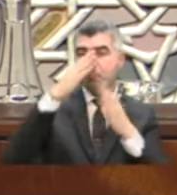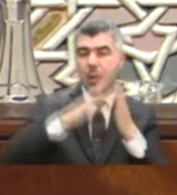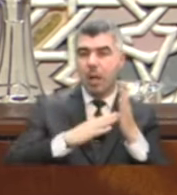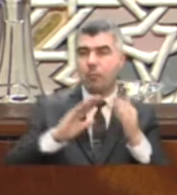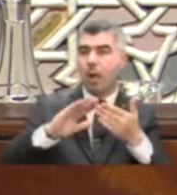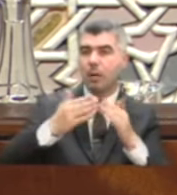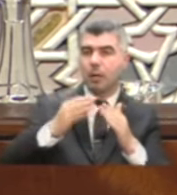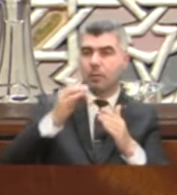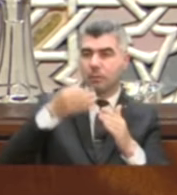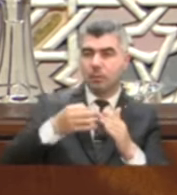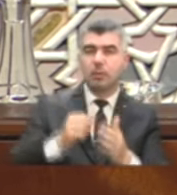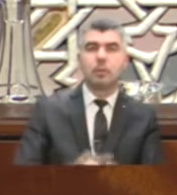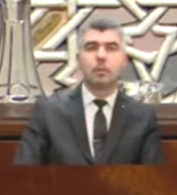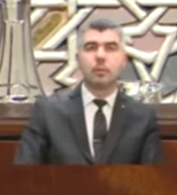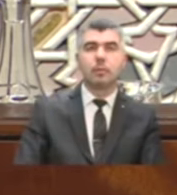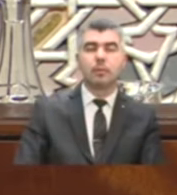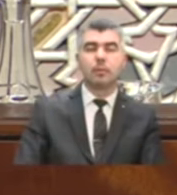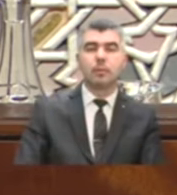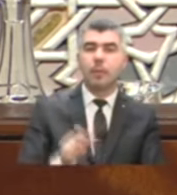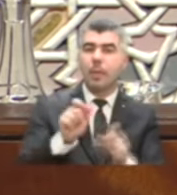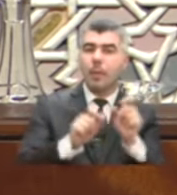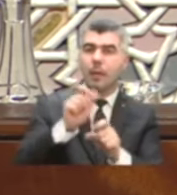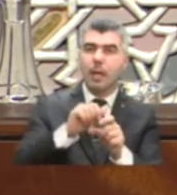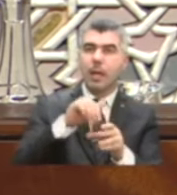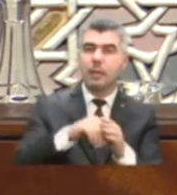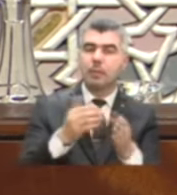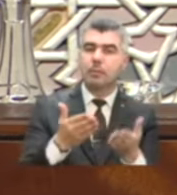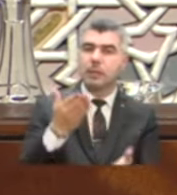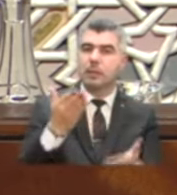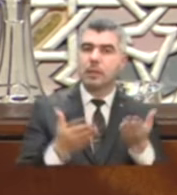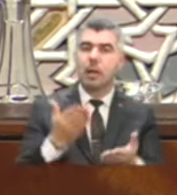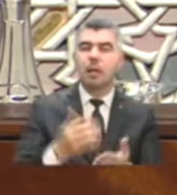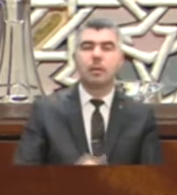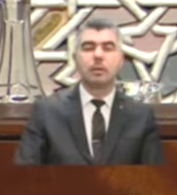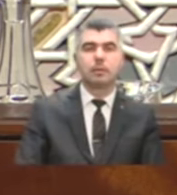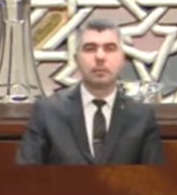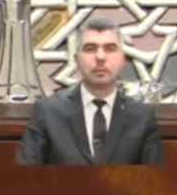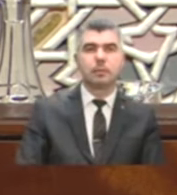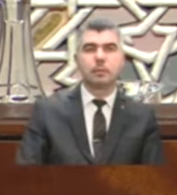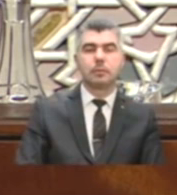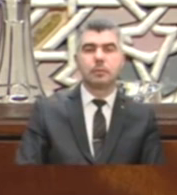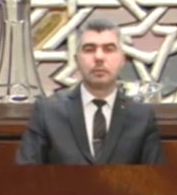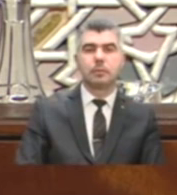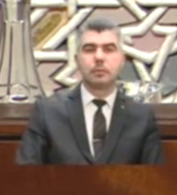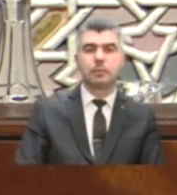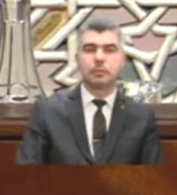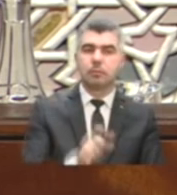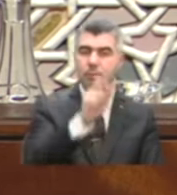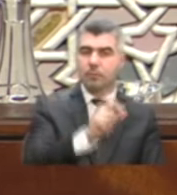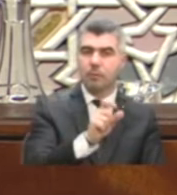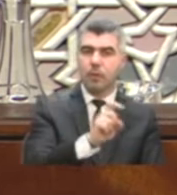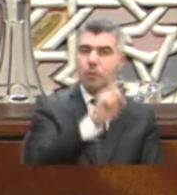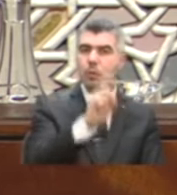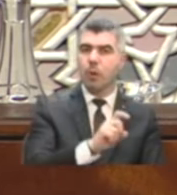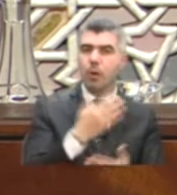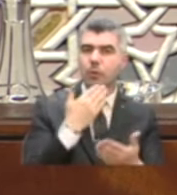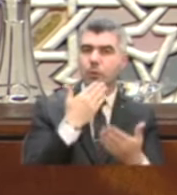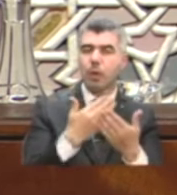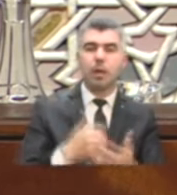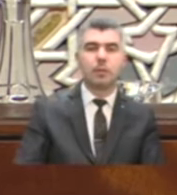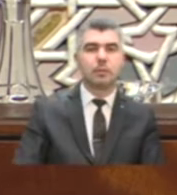والسادة النواب المحترمين من الفريق الاستقلالي للوحدة والتعادلية، فليتفضل أحد واضعي السؤال.